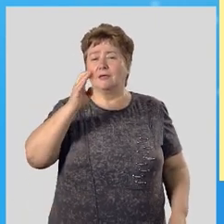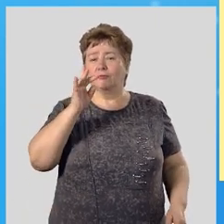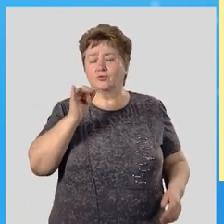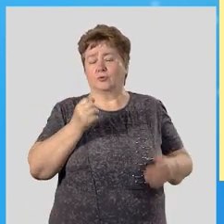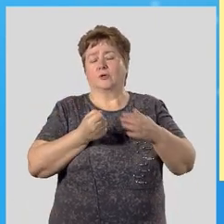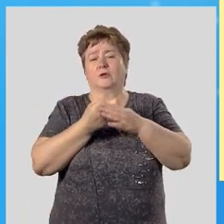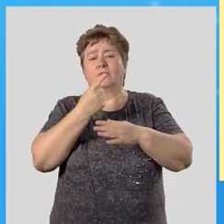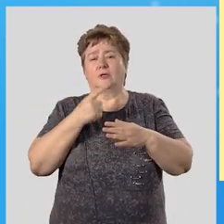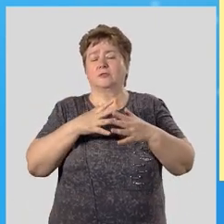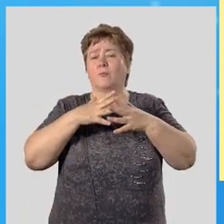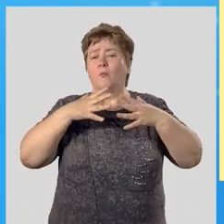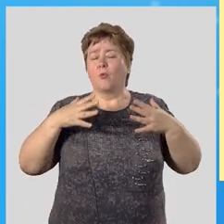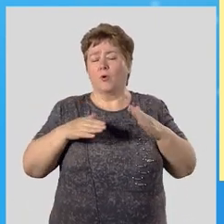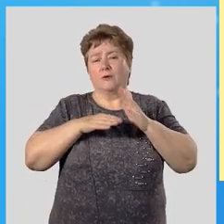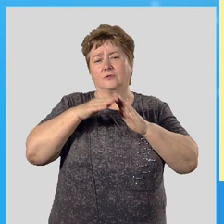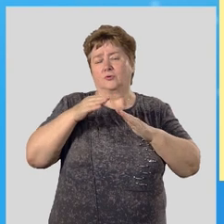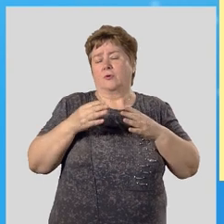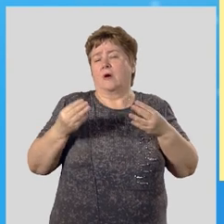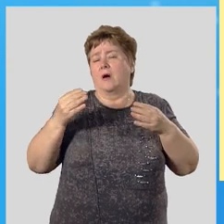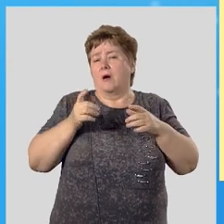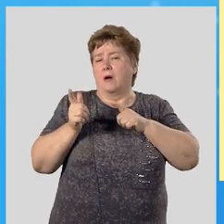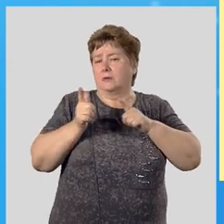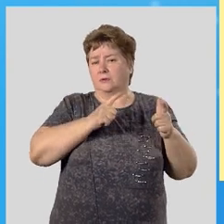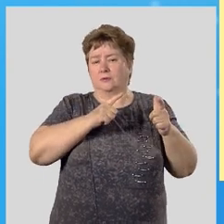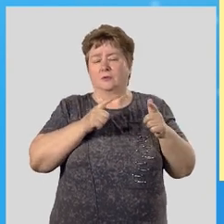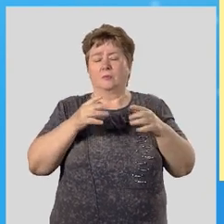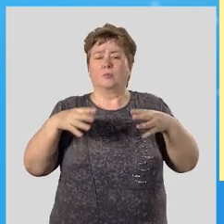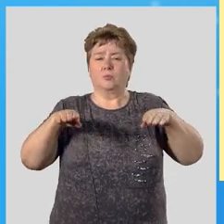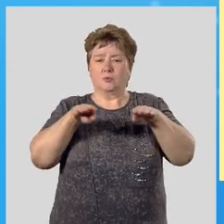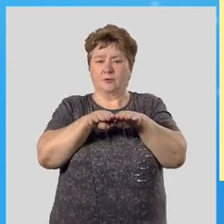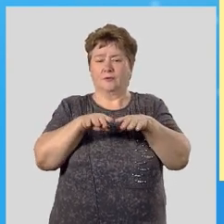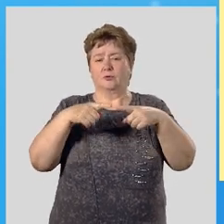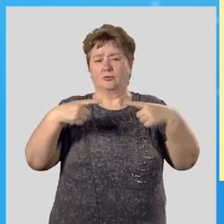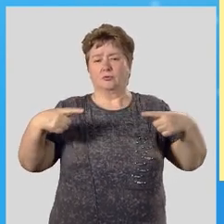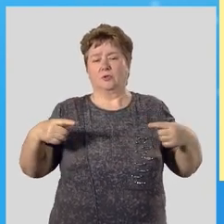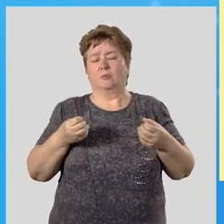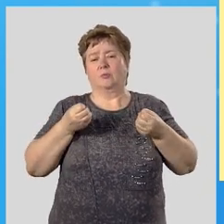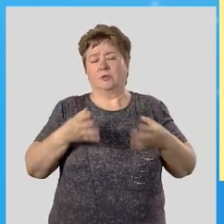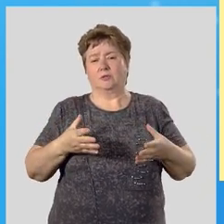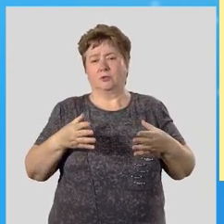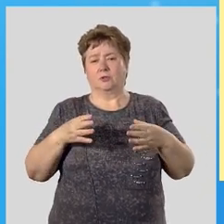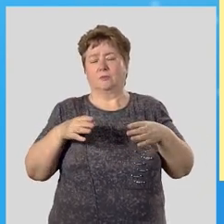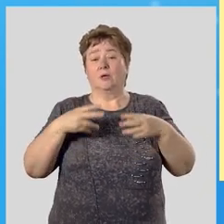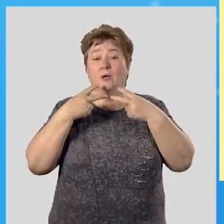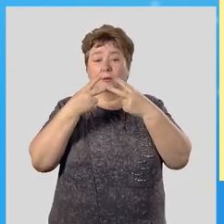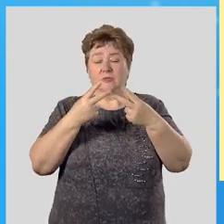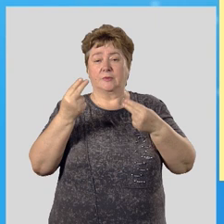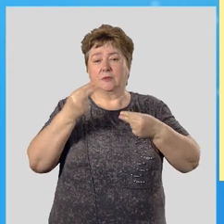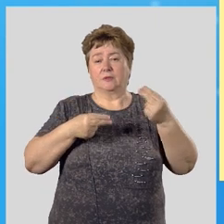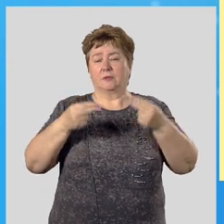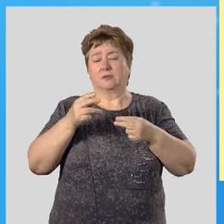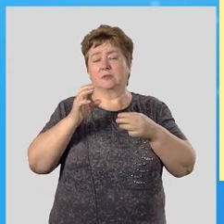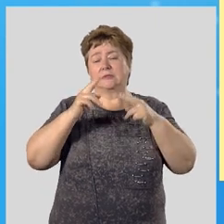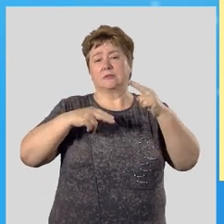Инфузории являются более высокоорганизованными по сравнению с другими простейшими. Посмотрите на